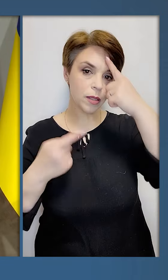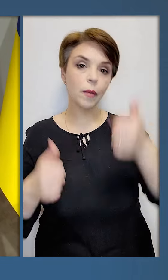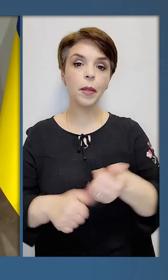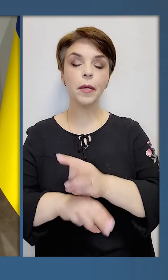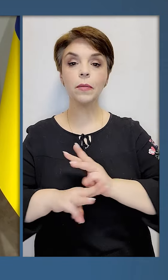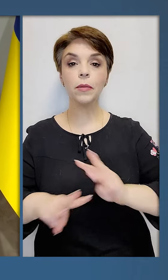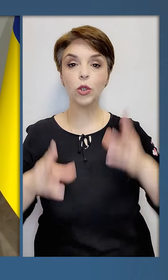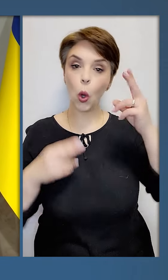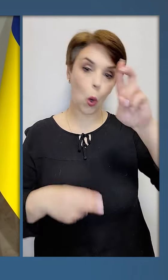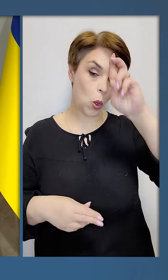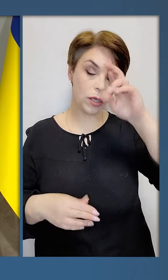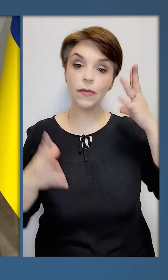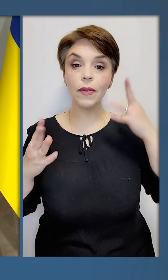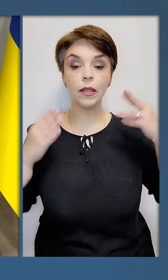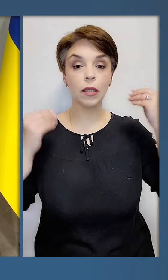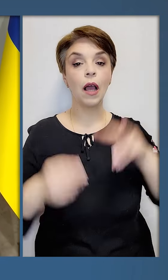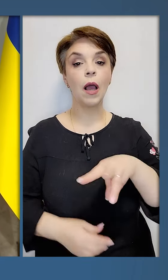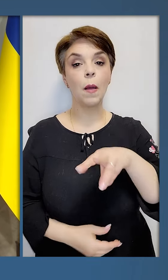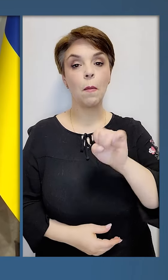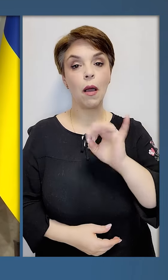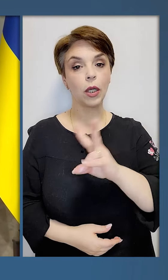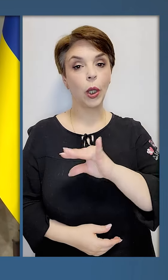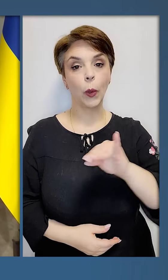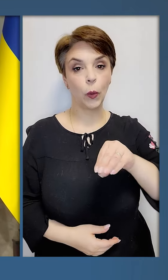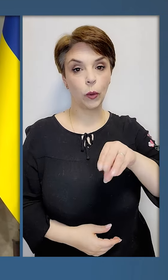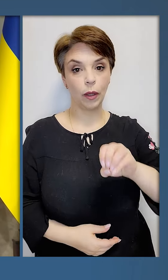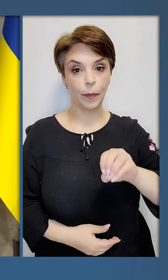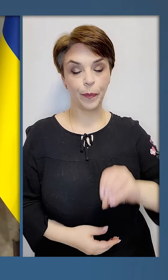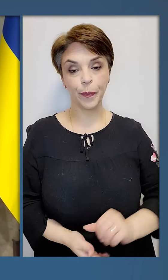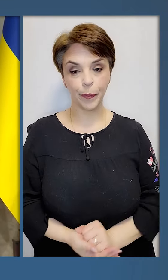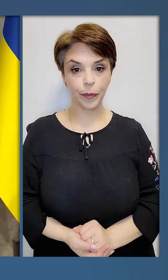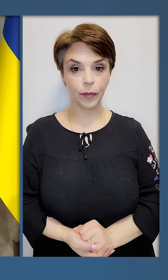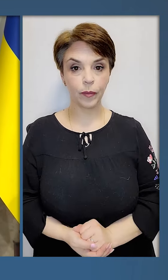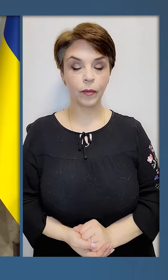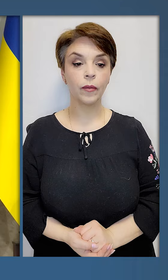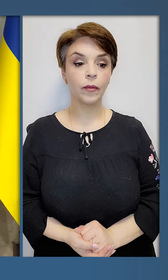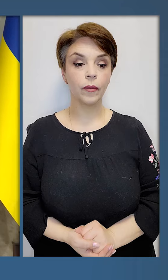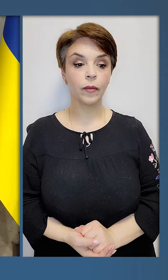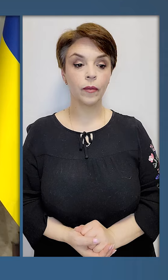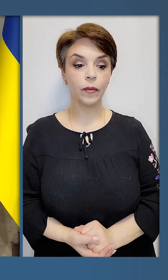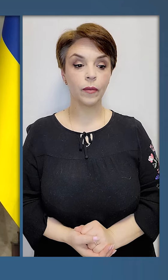Заява прем'єр-міністра Королівства Нідерландів Марка Рюте.